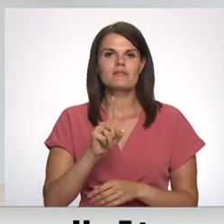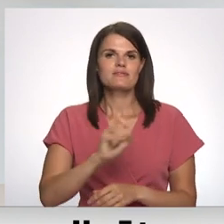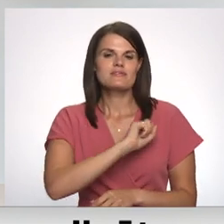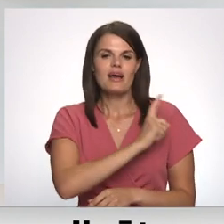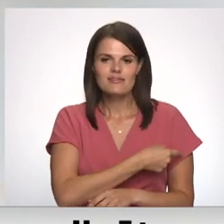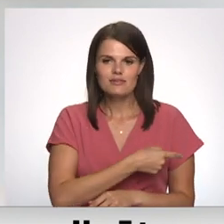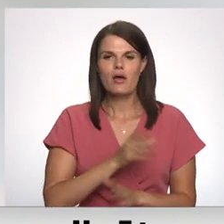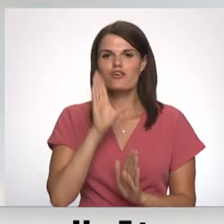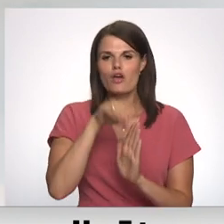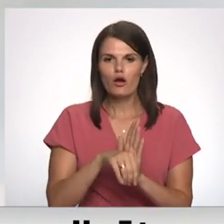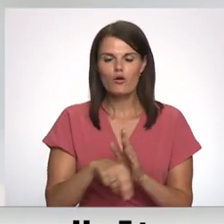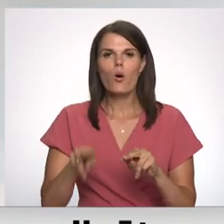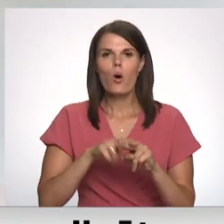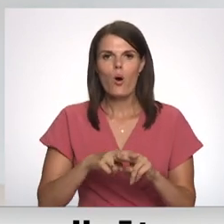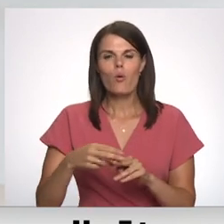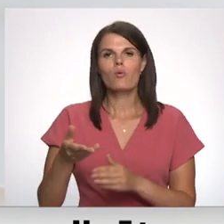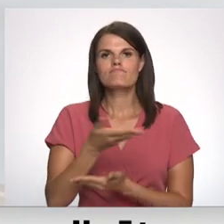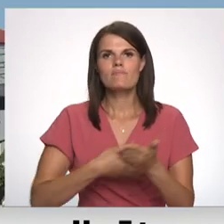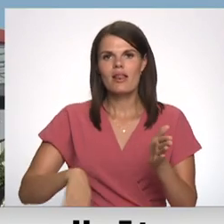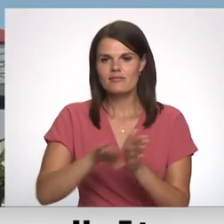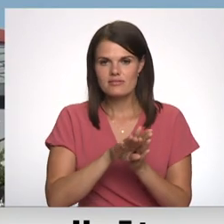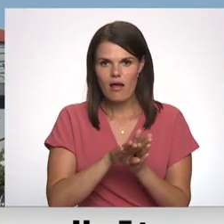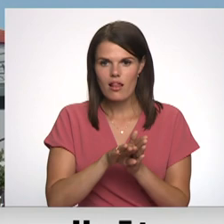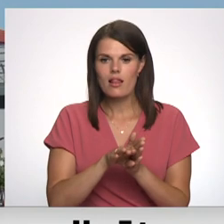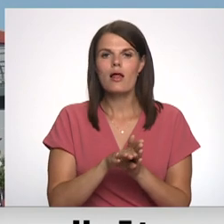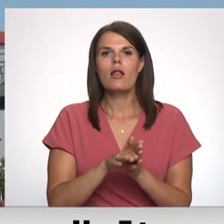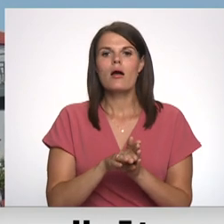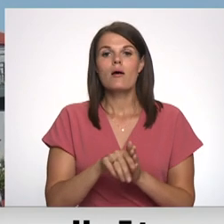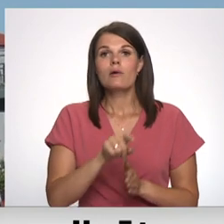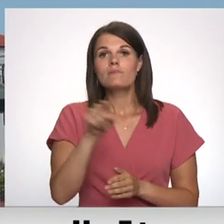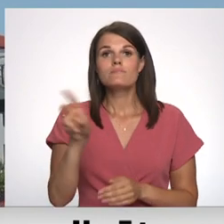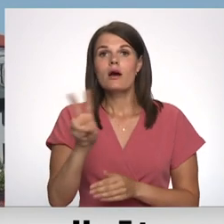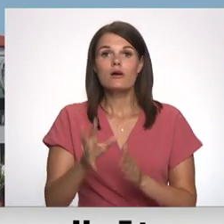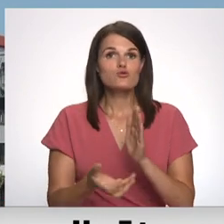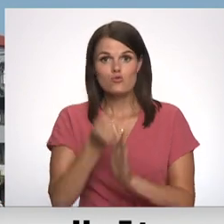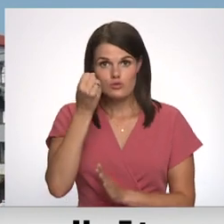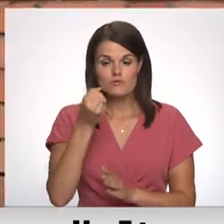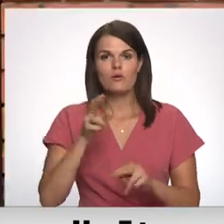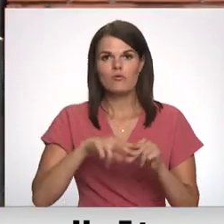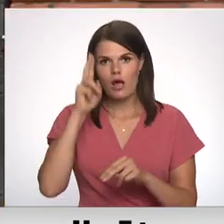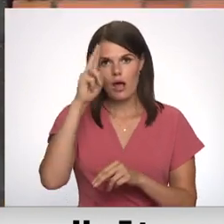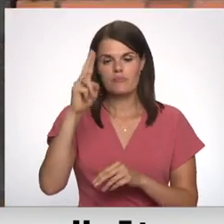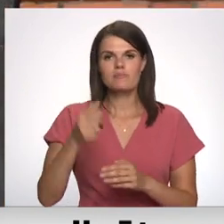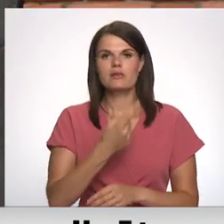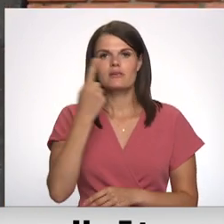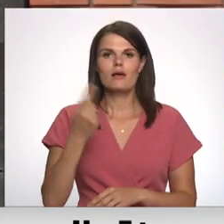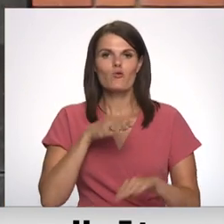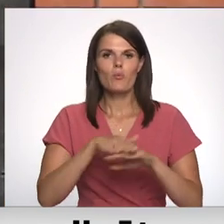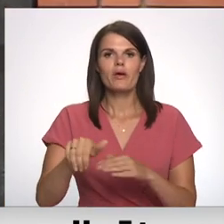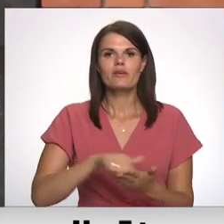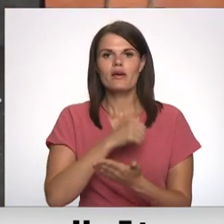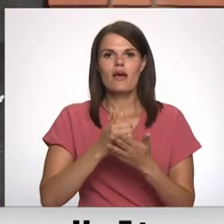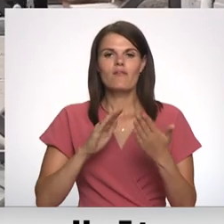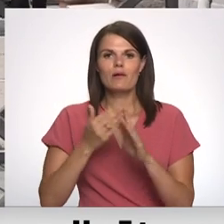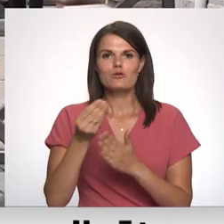iespējas, iekļaušana un līdzdalība. Pie pretendentes, kura uzvarēs un apņemsies gadu pildīt galvaspilsētas lomu,